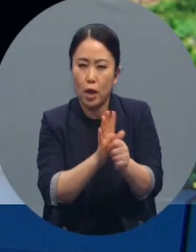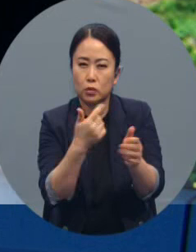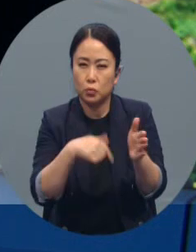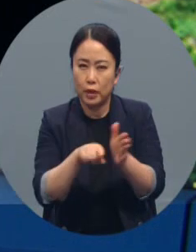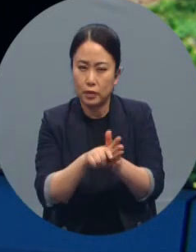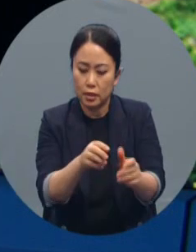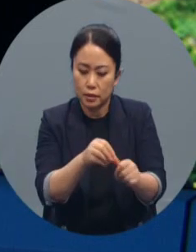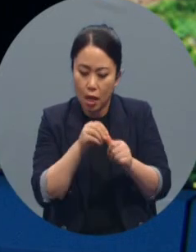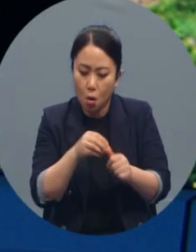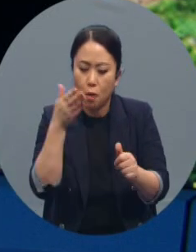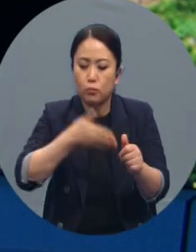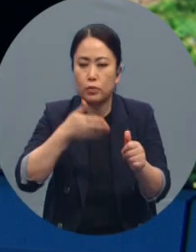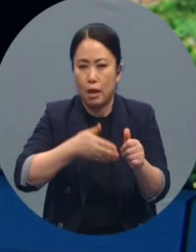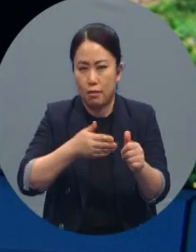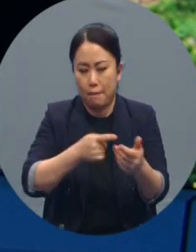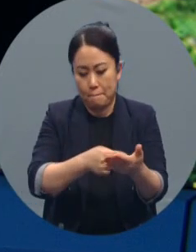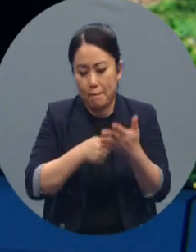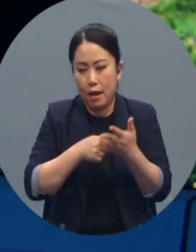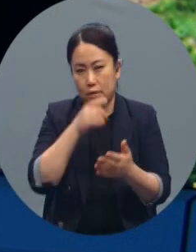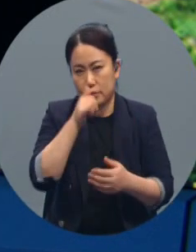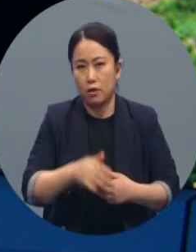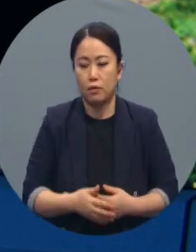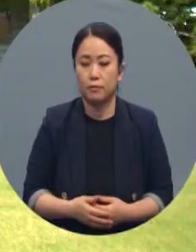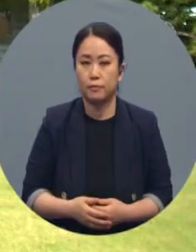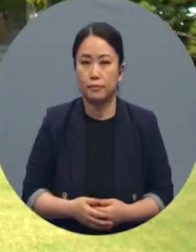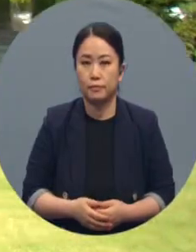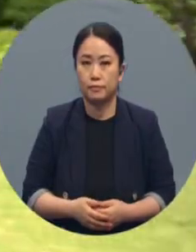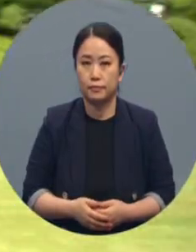드러났습니다. 송광무 기자입니다.